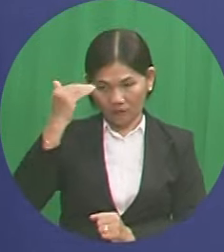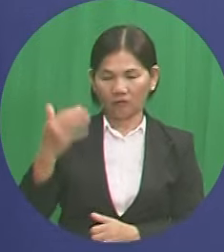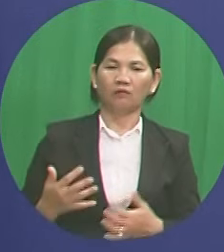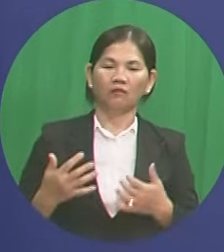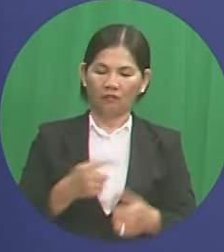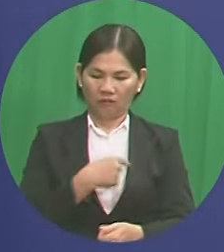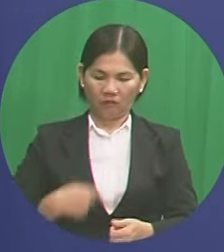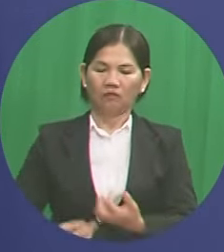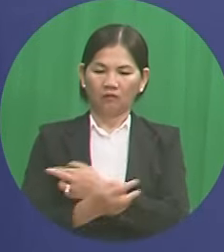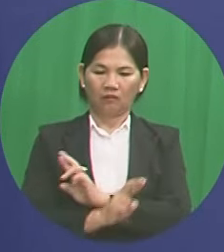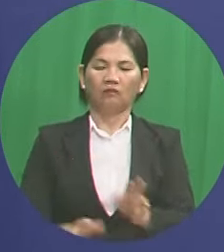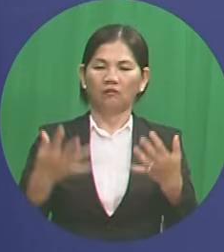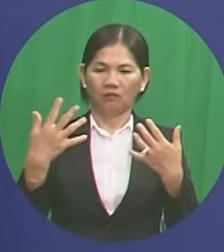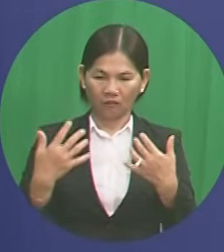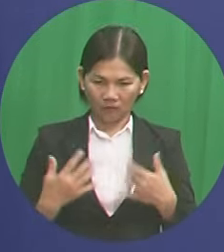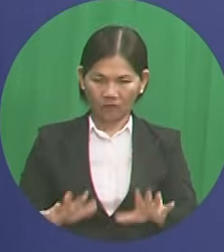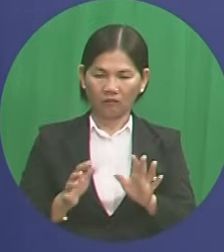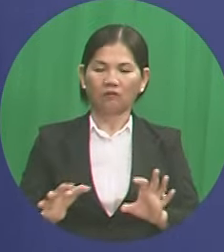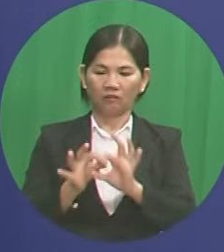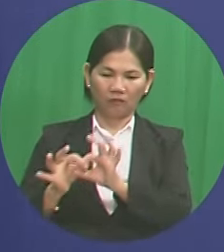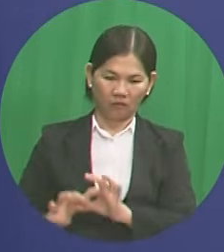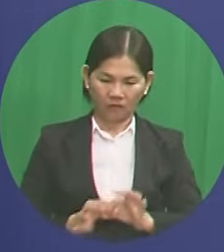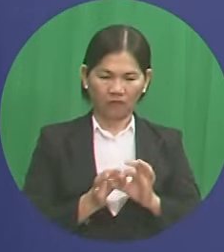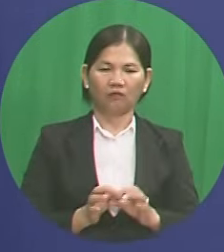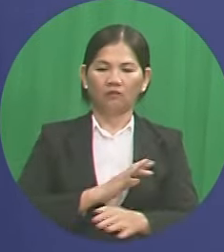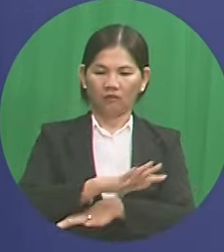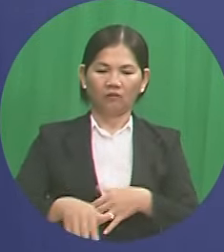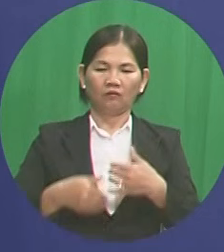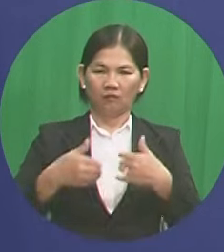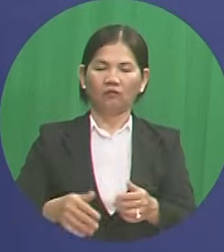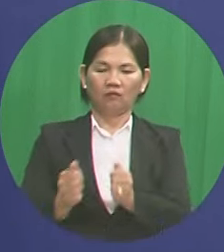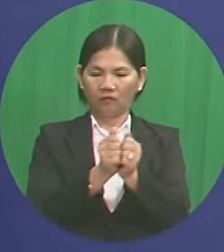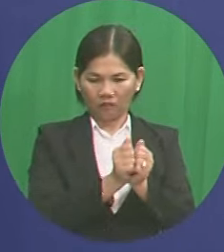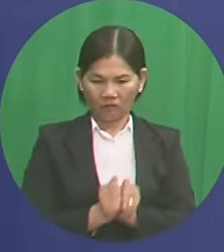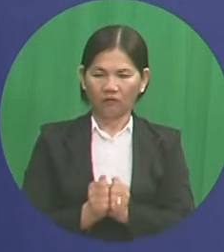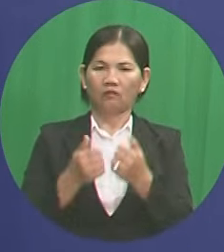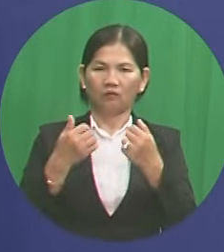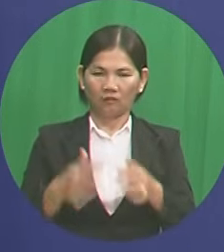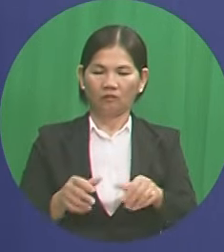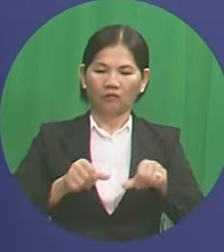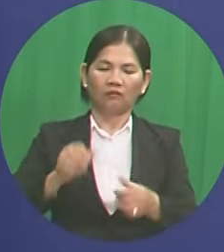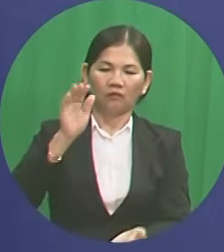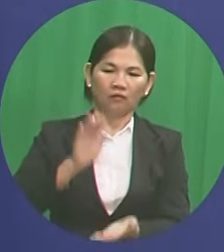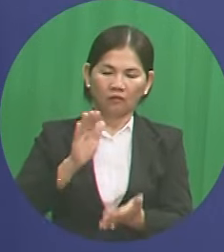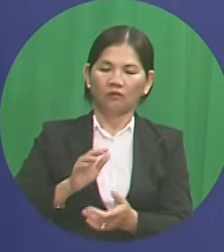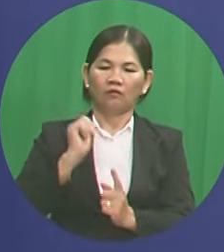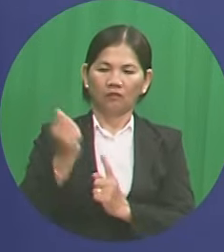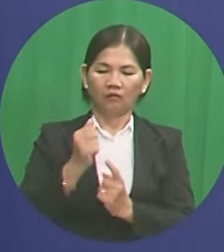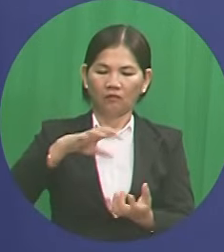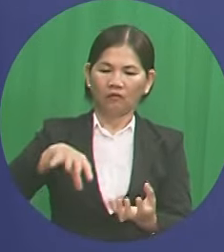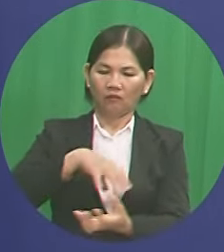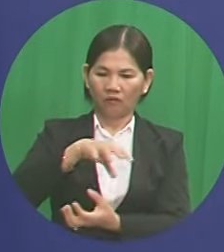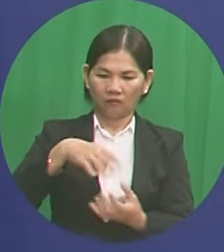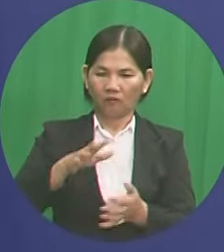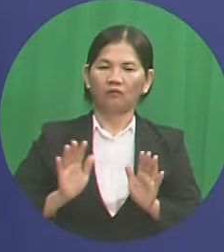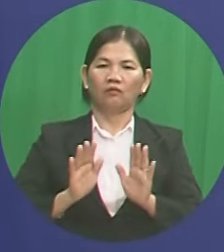ថាចិនត្រៀមខ្លួនរួចហើយក្នុងកិច្ចសហការជាមួយគ្រប់ភាគីដើម្បីរួមចំណែកក្នុងការបន្ធូរបន្ថយស្ថានភាពតានតឹងនិ